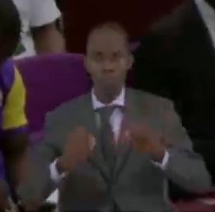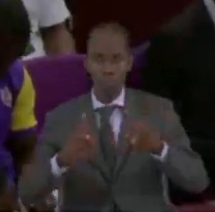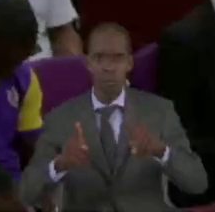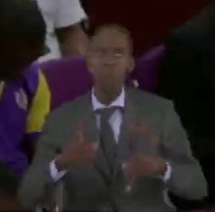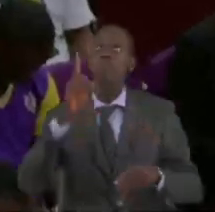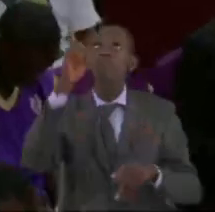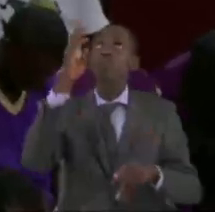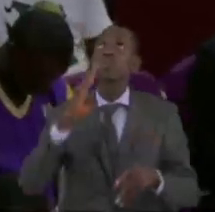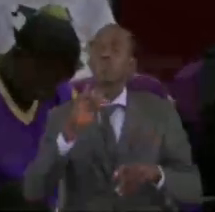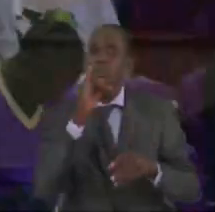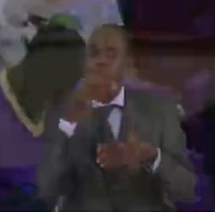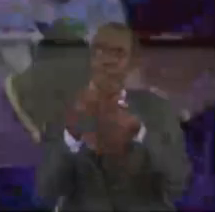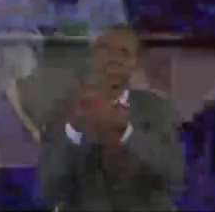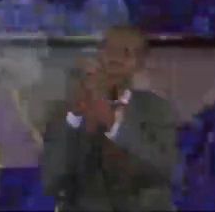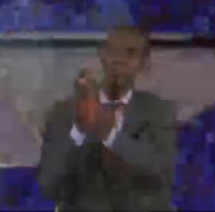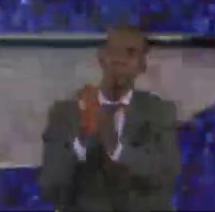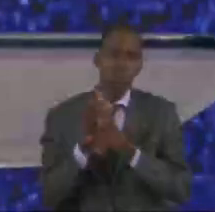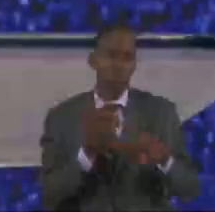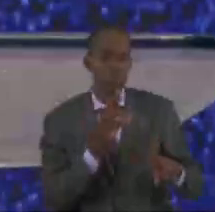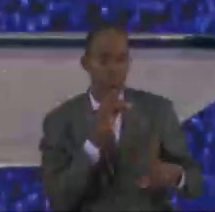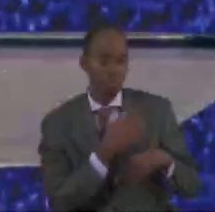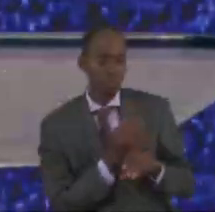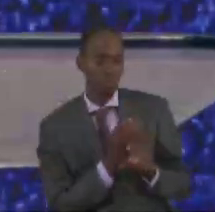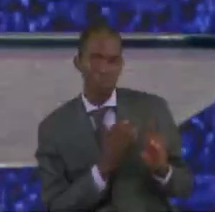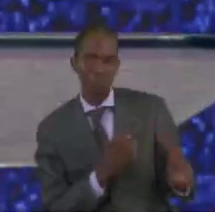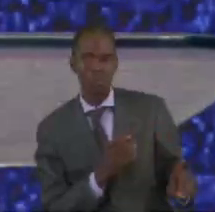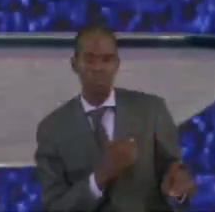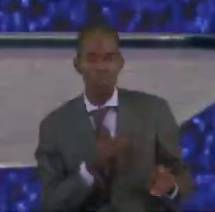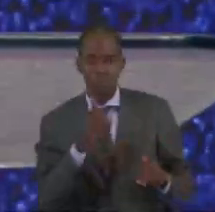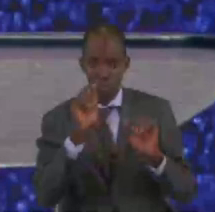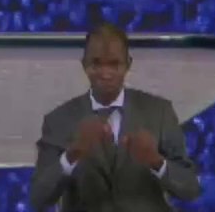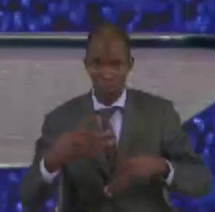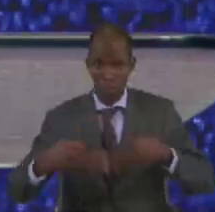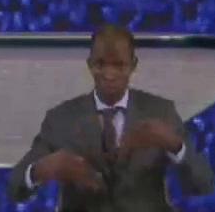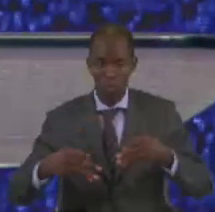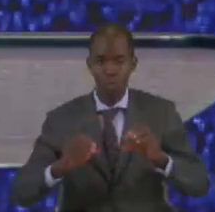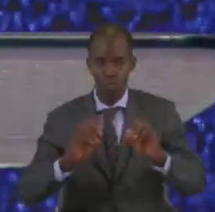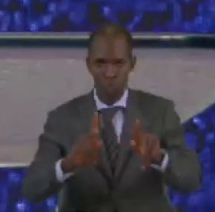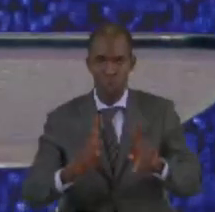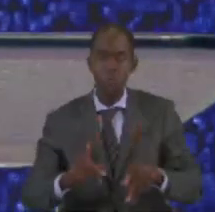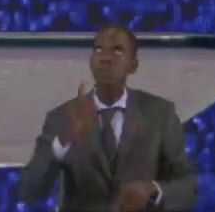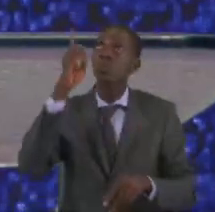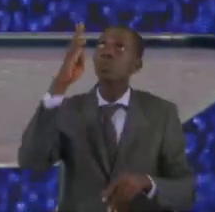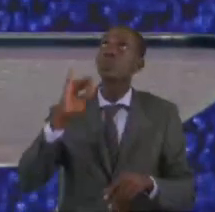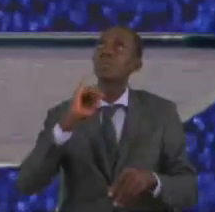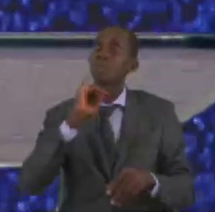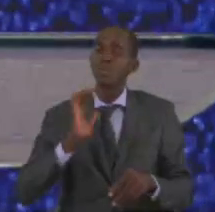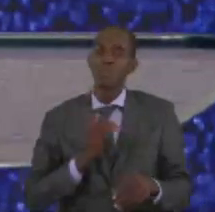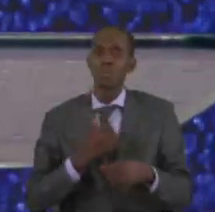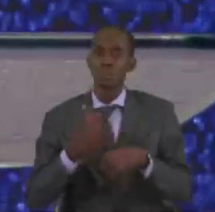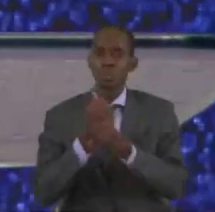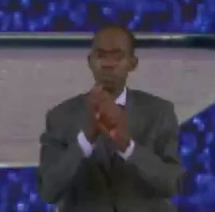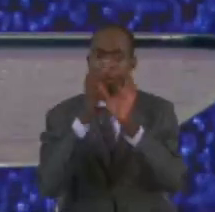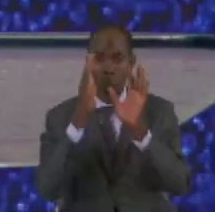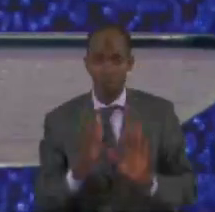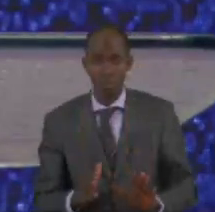Que tu peux le juger. Dieu est créateur. Dieu est créateur. Tu es créature. Dieu est